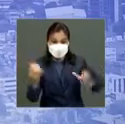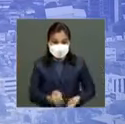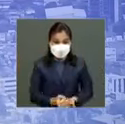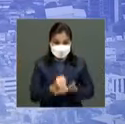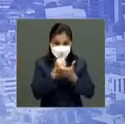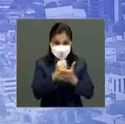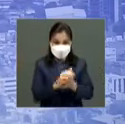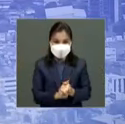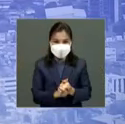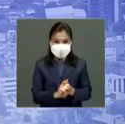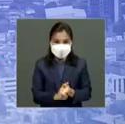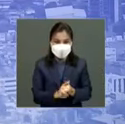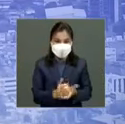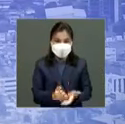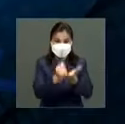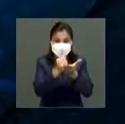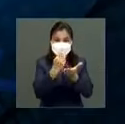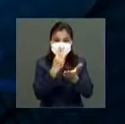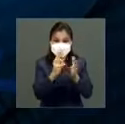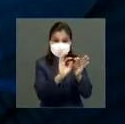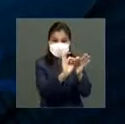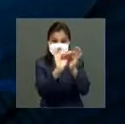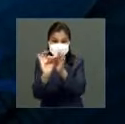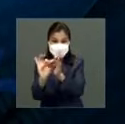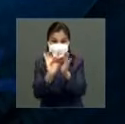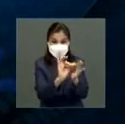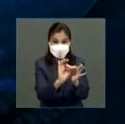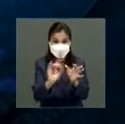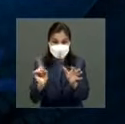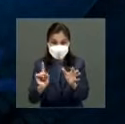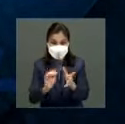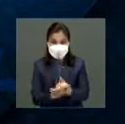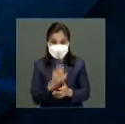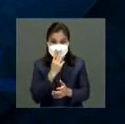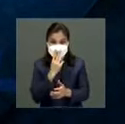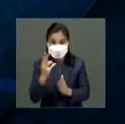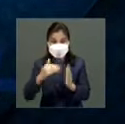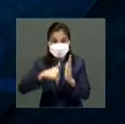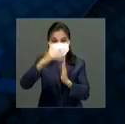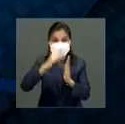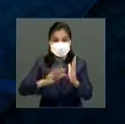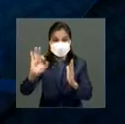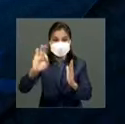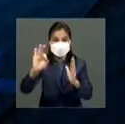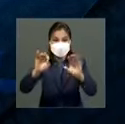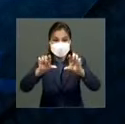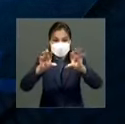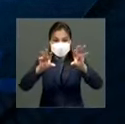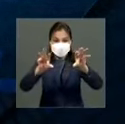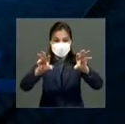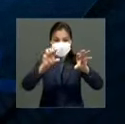พของความเชื่อมโยงกล่องตรงกลางนะครับที่เป็นออกสีฟ้านะครับ